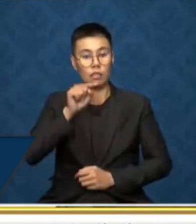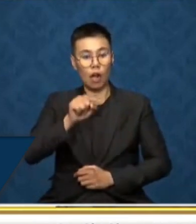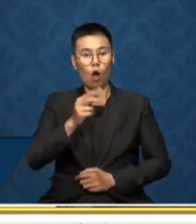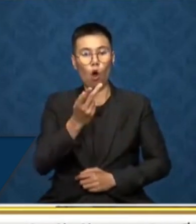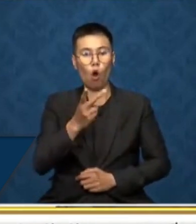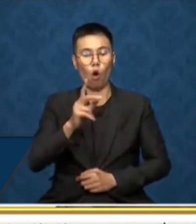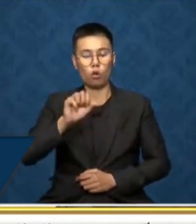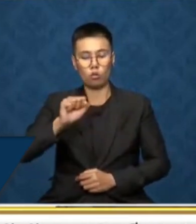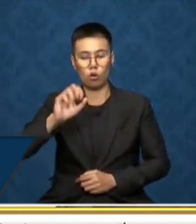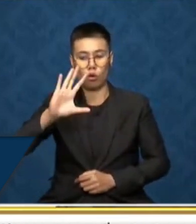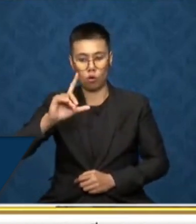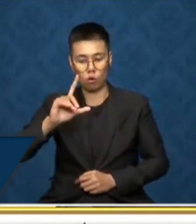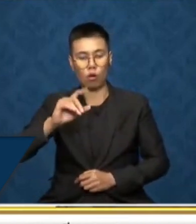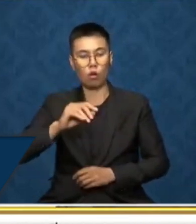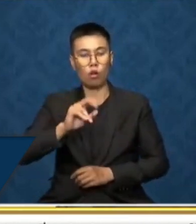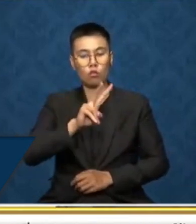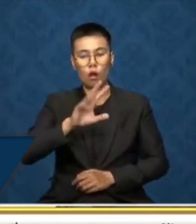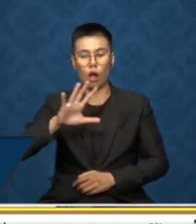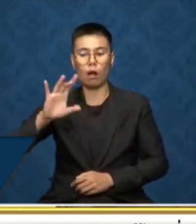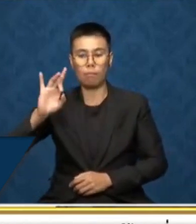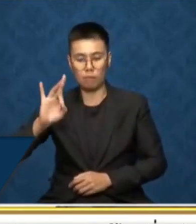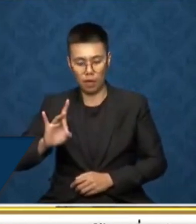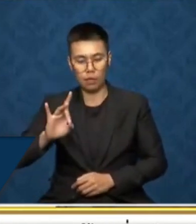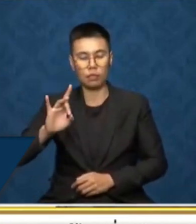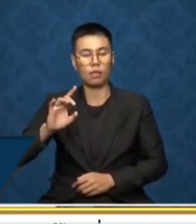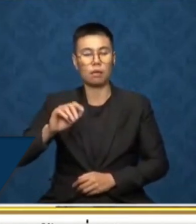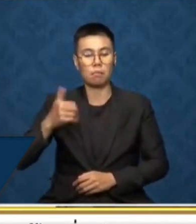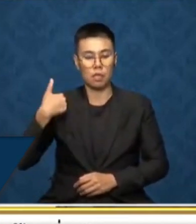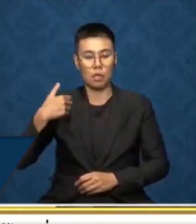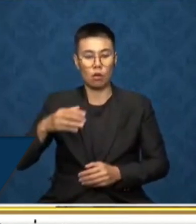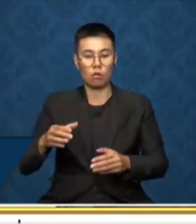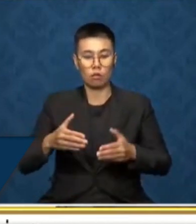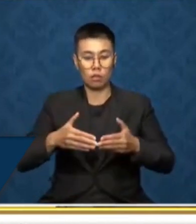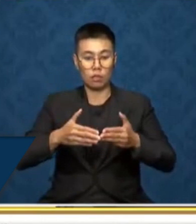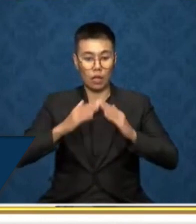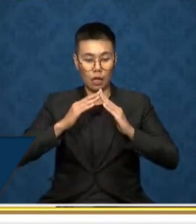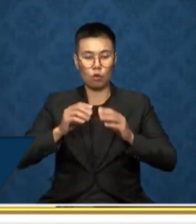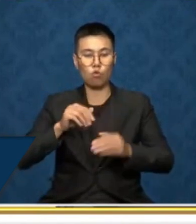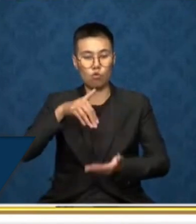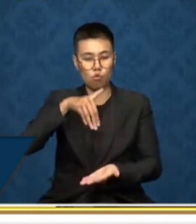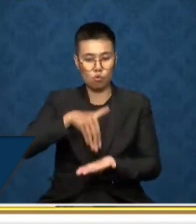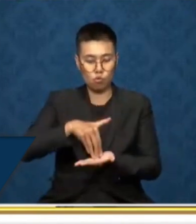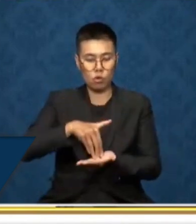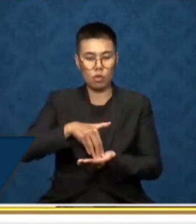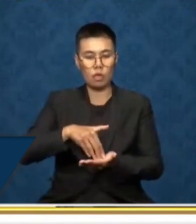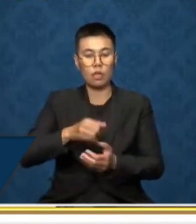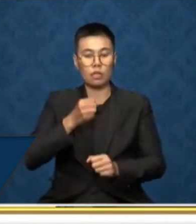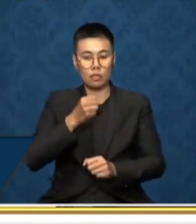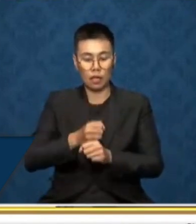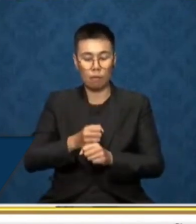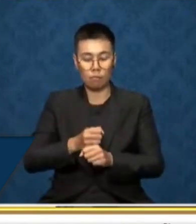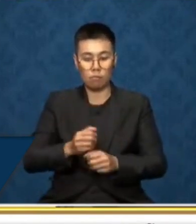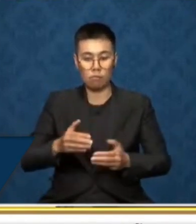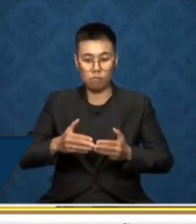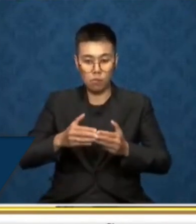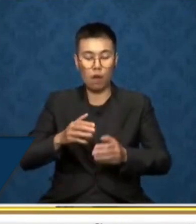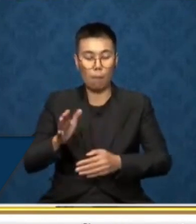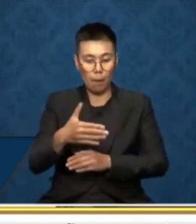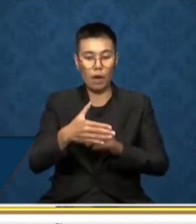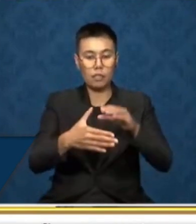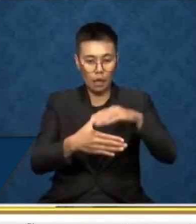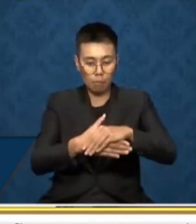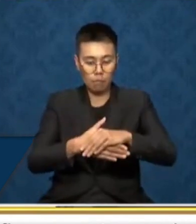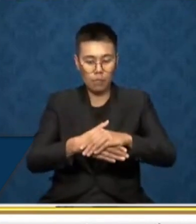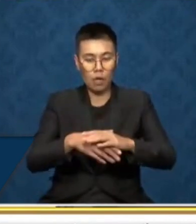ที่12558นะท่านประธานครับที่มีการตั้งศูนย์ปราบปรามการทำประมงที่ผิดกฎหมายหรือที่เราเรียกกัน